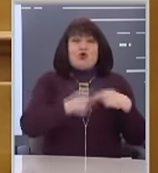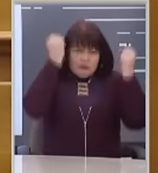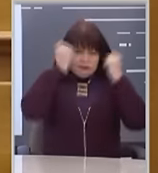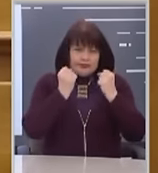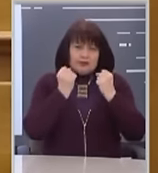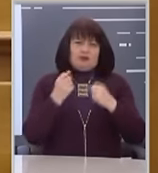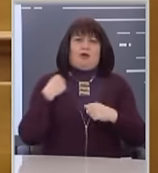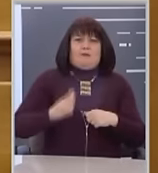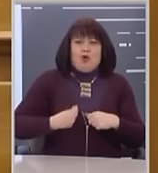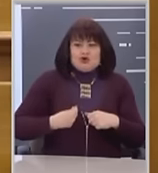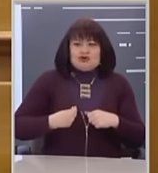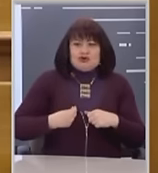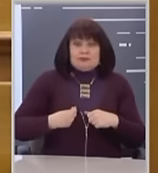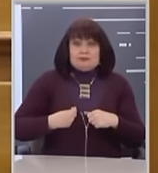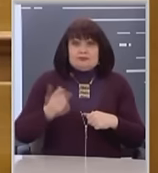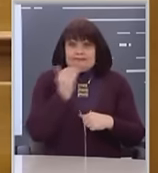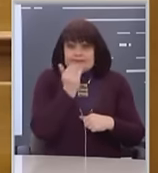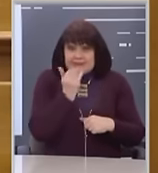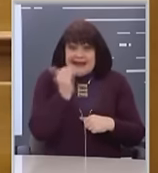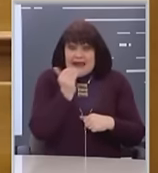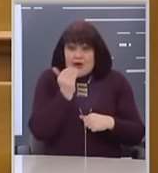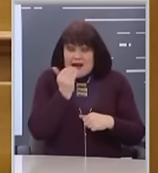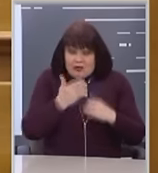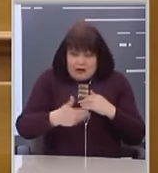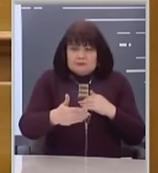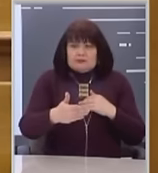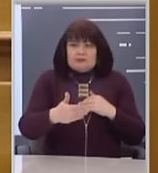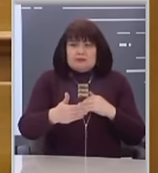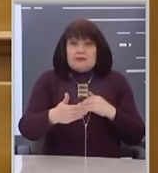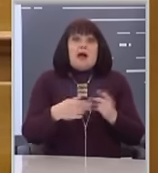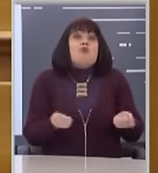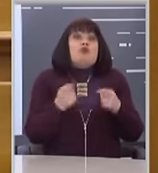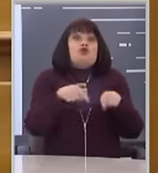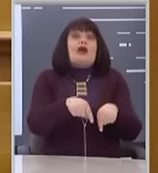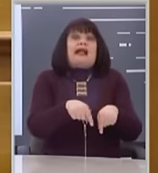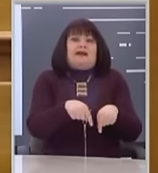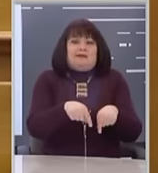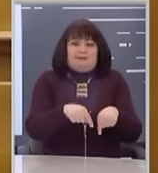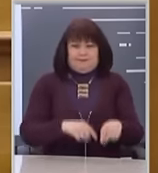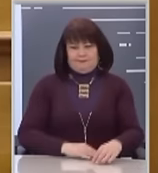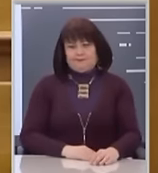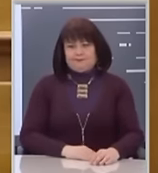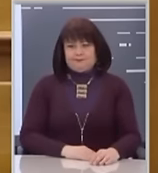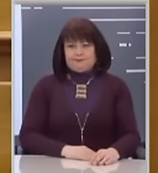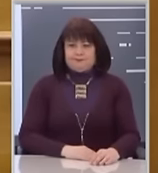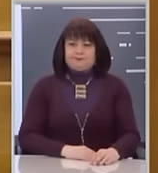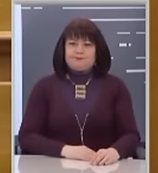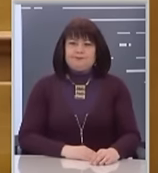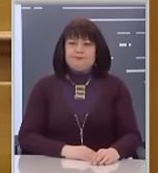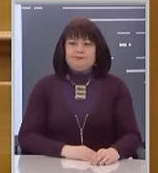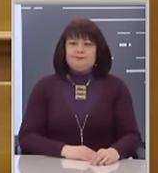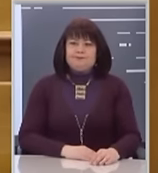δημόσιο στο συντομότερο δυνατό διάστημα από τη διάπραξη του αδικήματος. Και